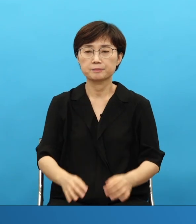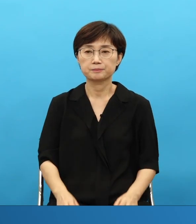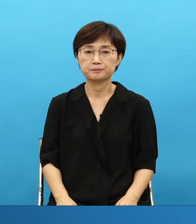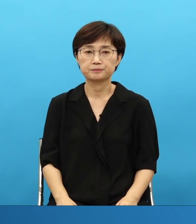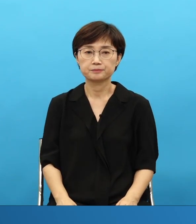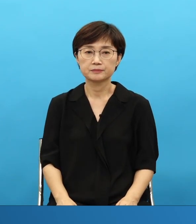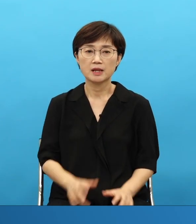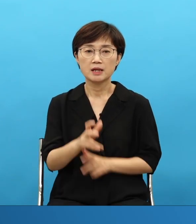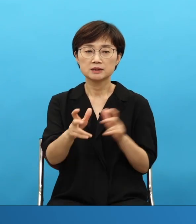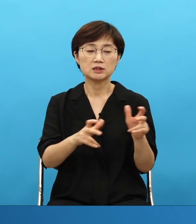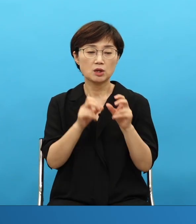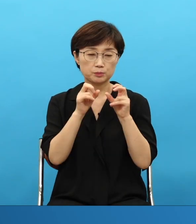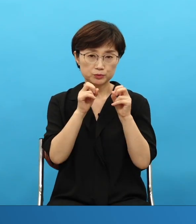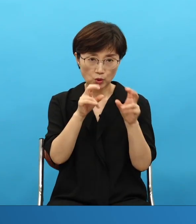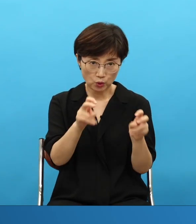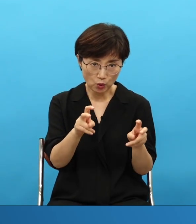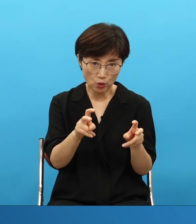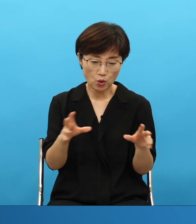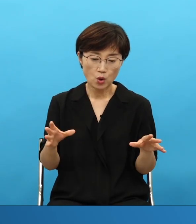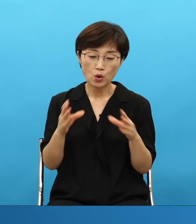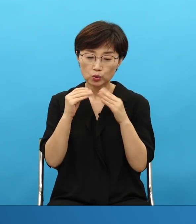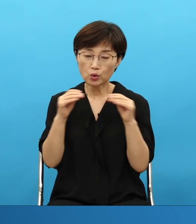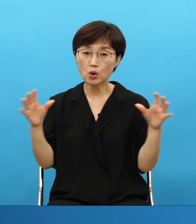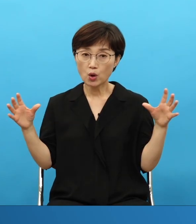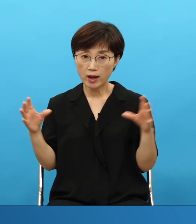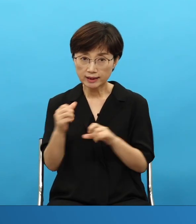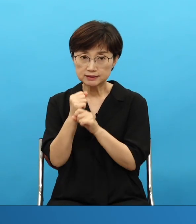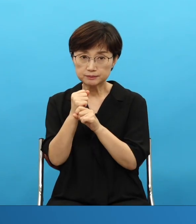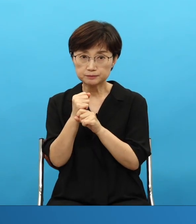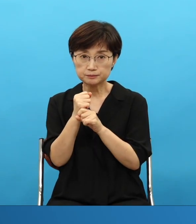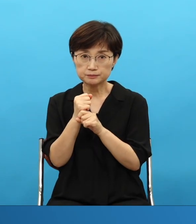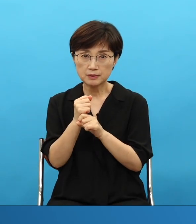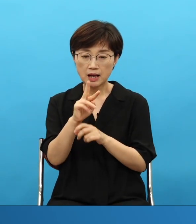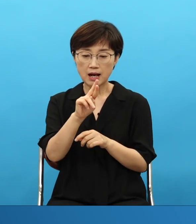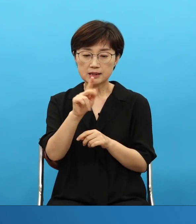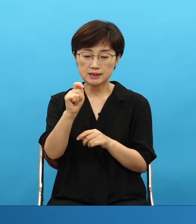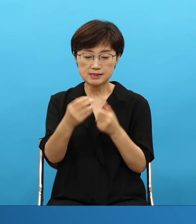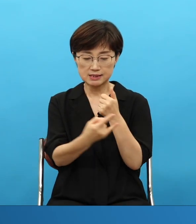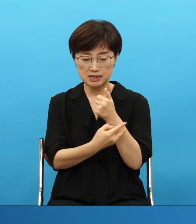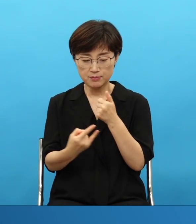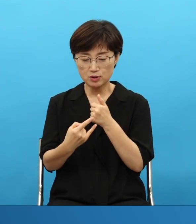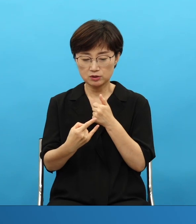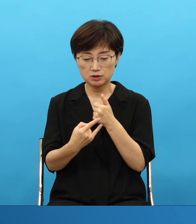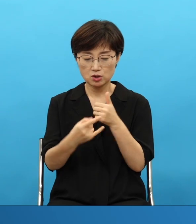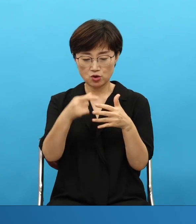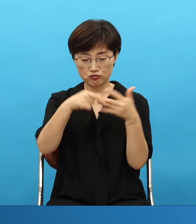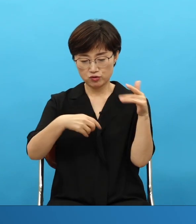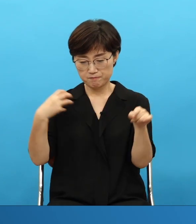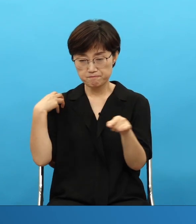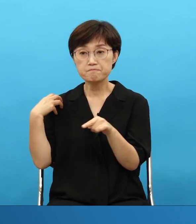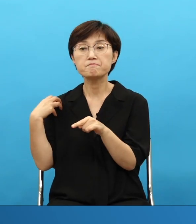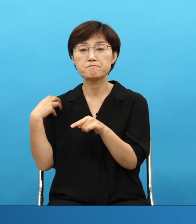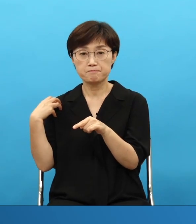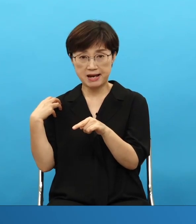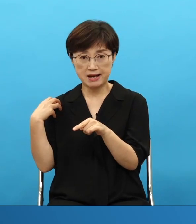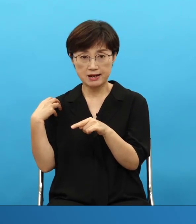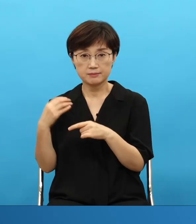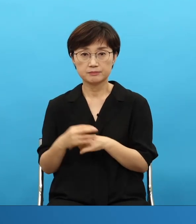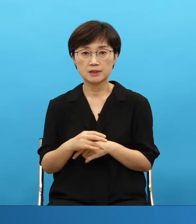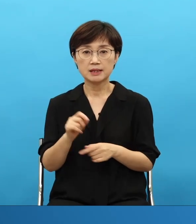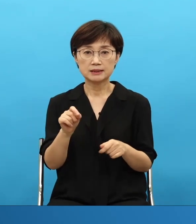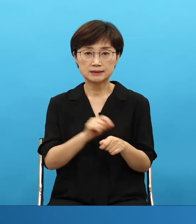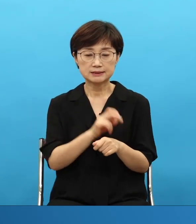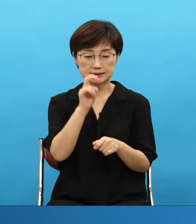이날 산업선교와 핵심 예배는 RTS 주요 임원들이 사회와 기도 등 예배 순서를 맡았고